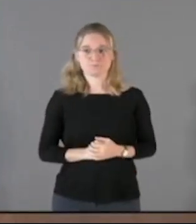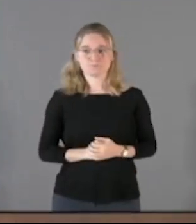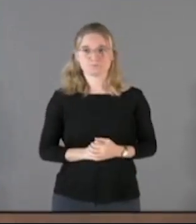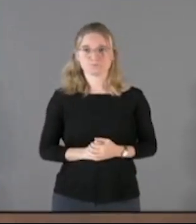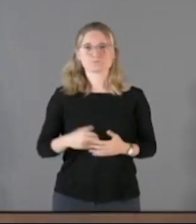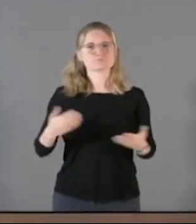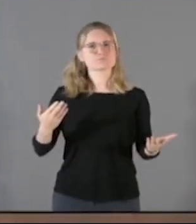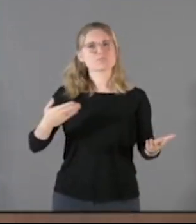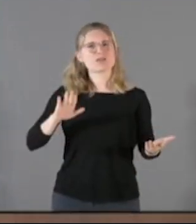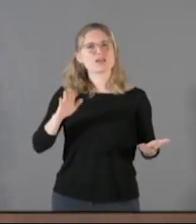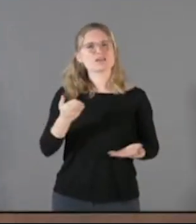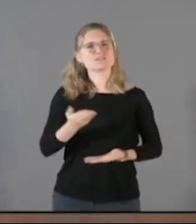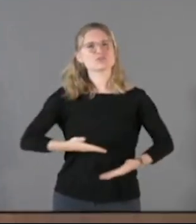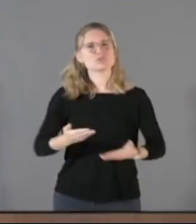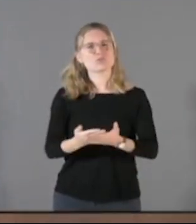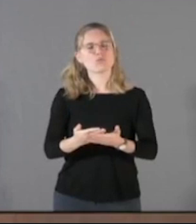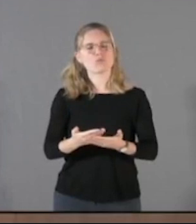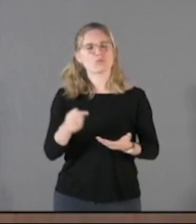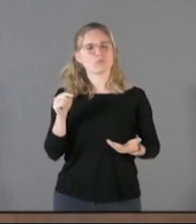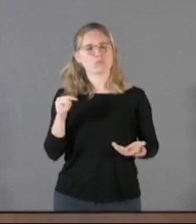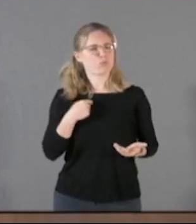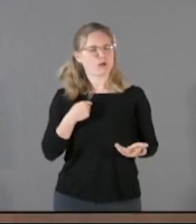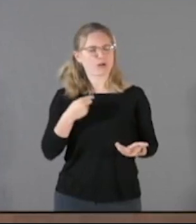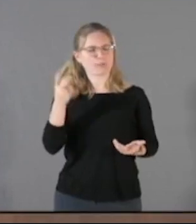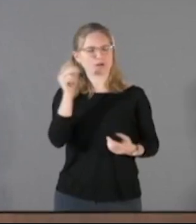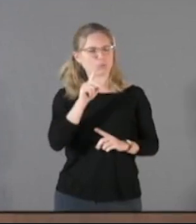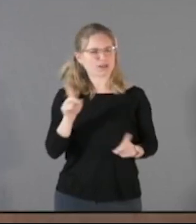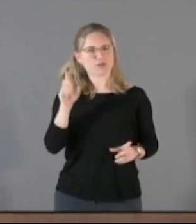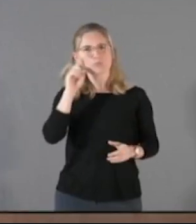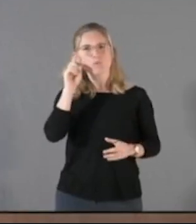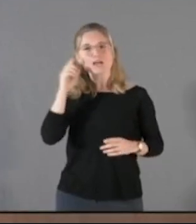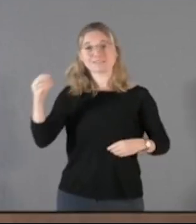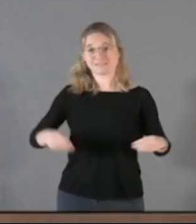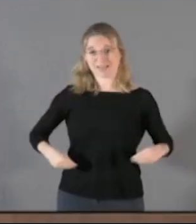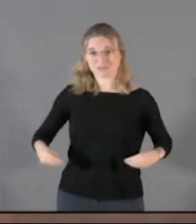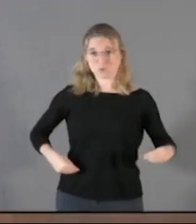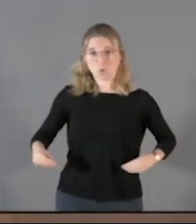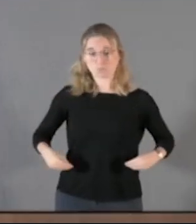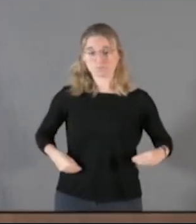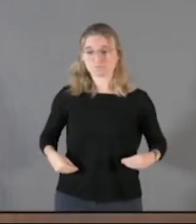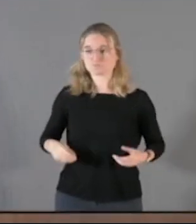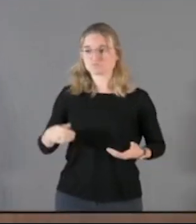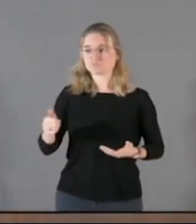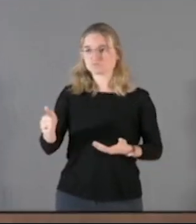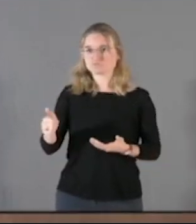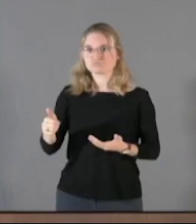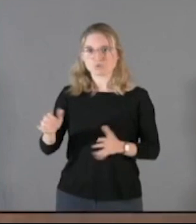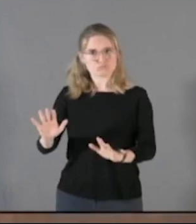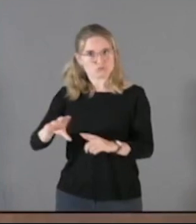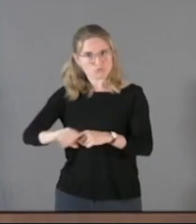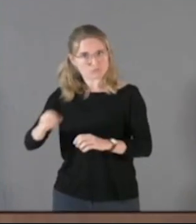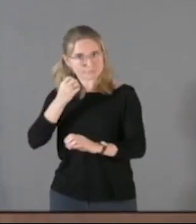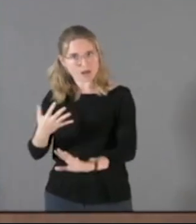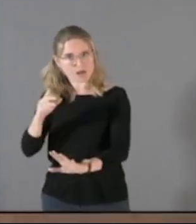m'échappe, c'est que la direction a cru, et elle a bien fait, dans un souci de